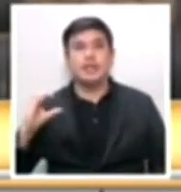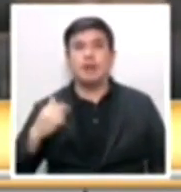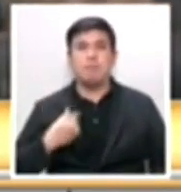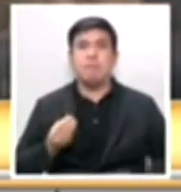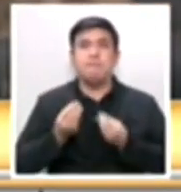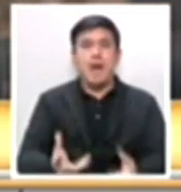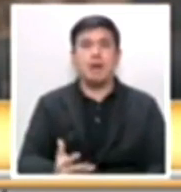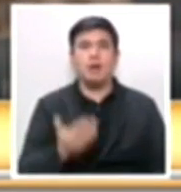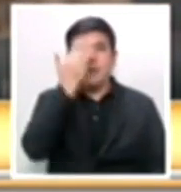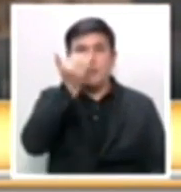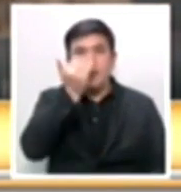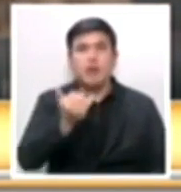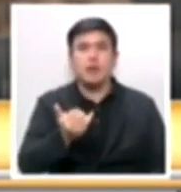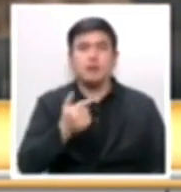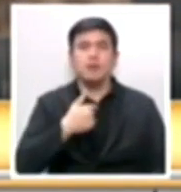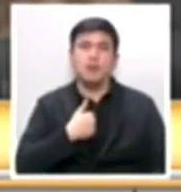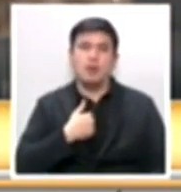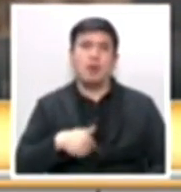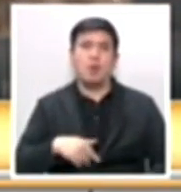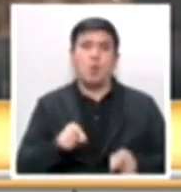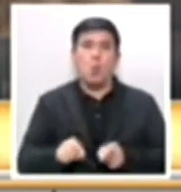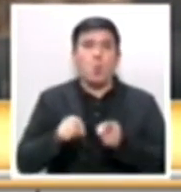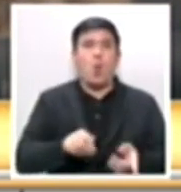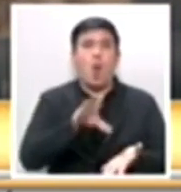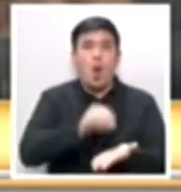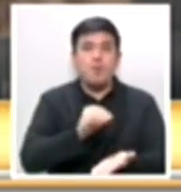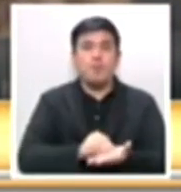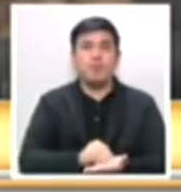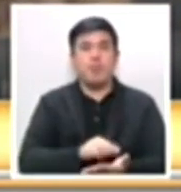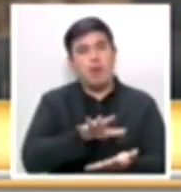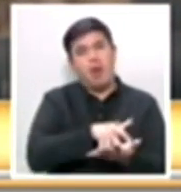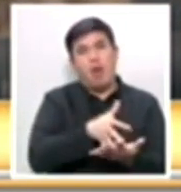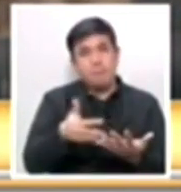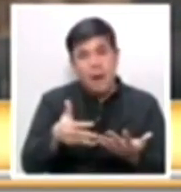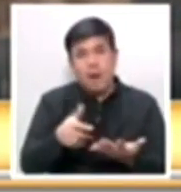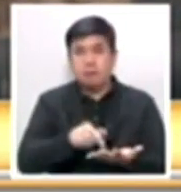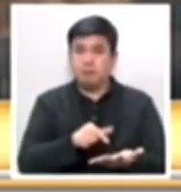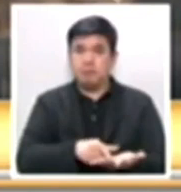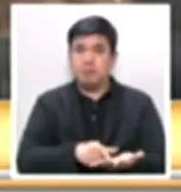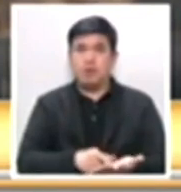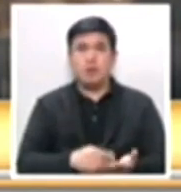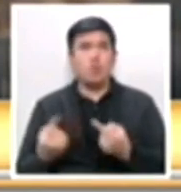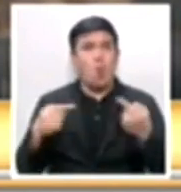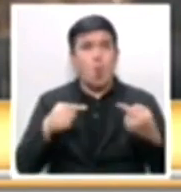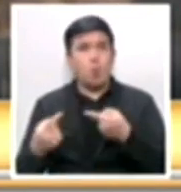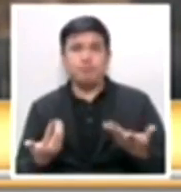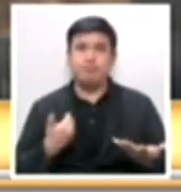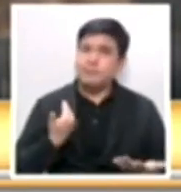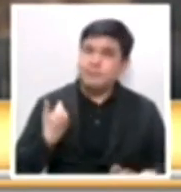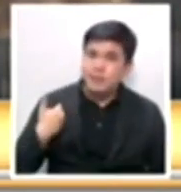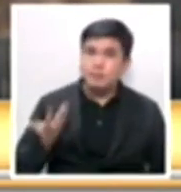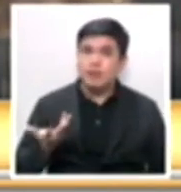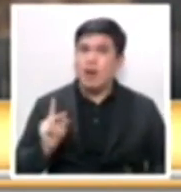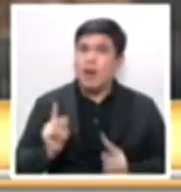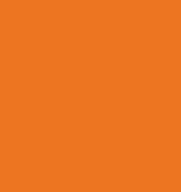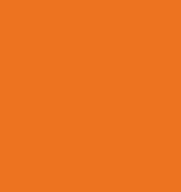จะให้โดยเฉพาะบันทึกการประชุมครั้งล่าสุดที่มีการอนุมัติผังเมืองไปผมอยากทราบว่ามีข้อโต้แย้งอะไรบ้างหรือไม่จากกร